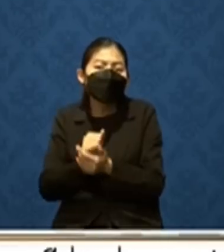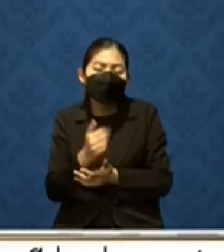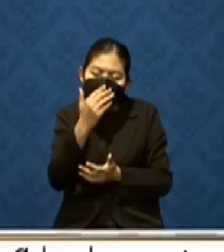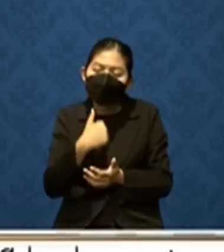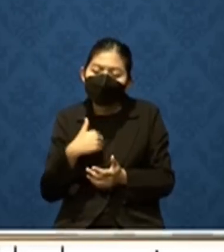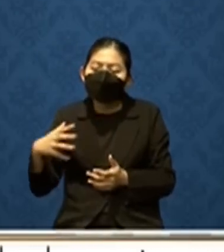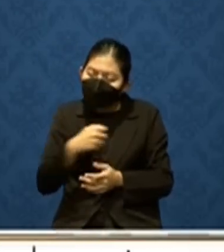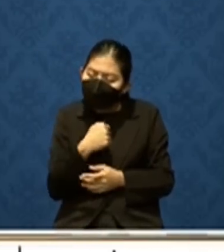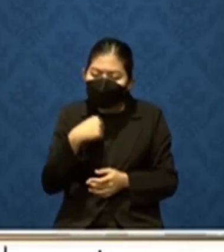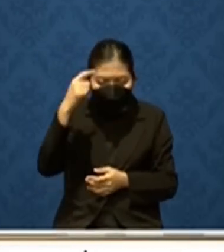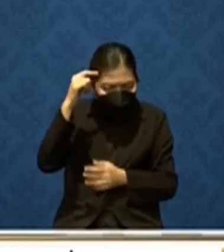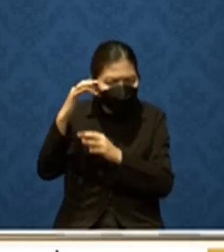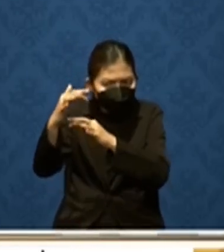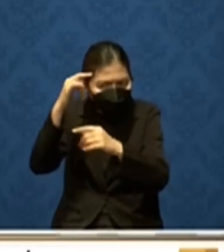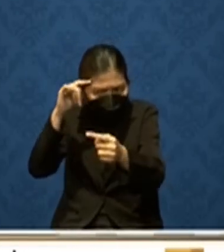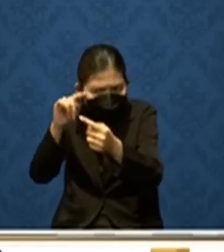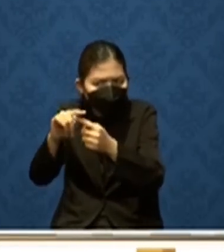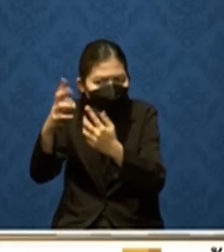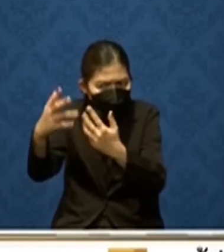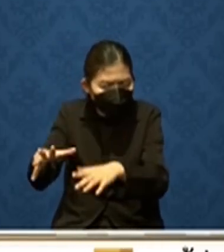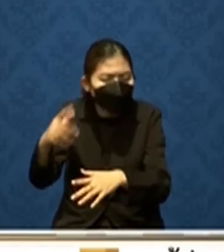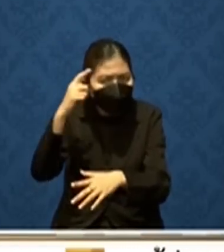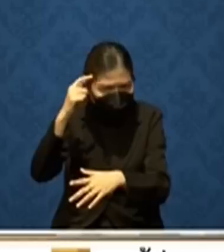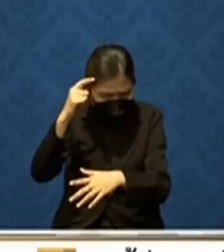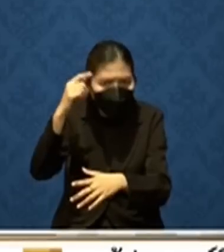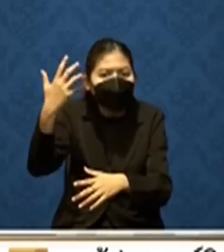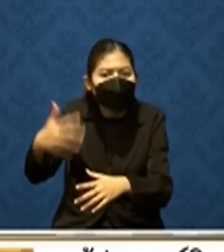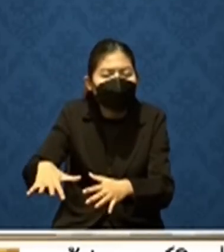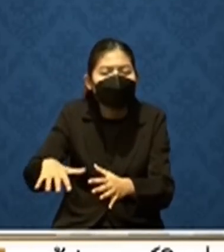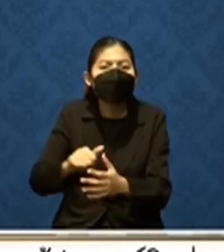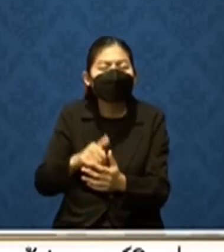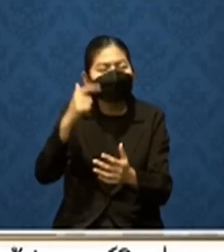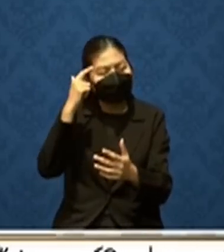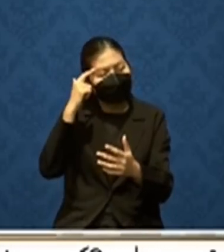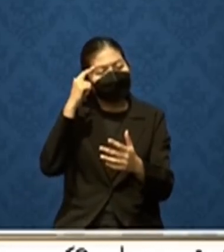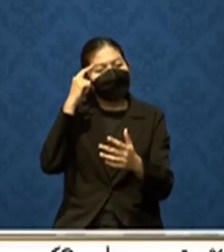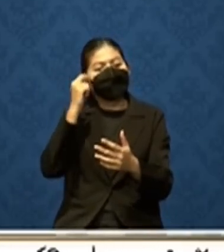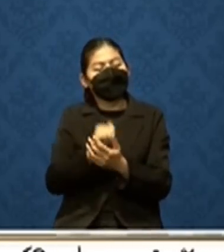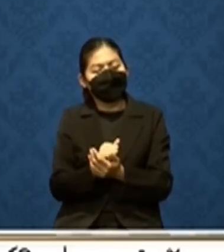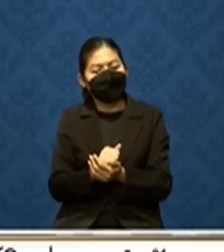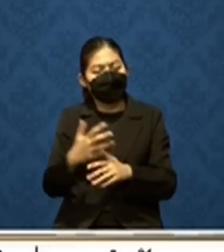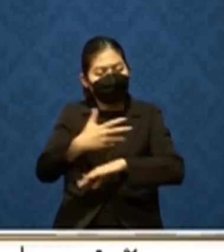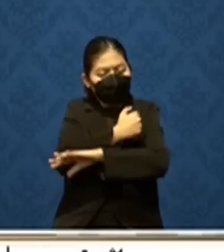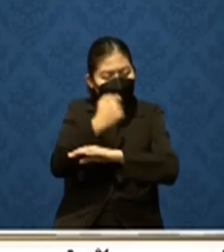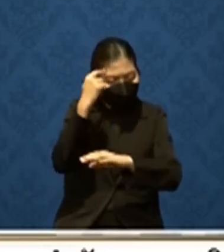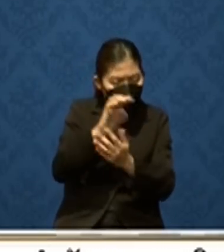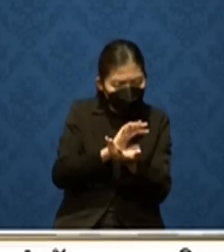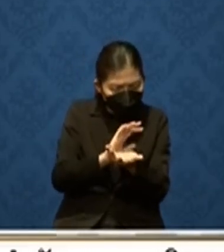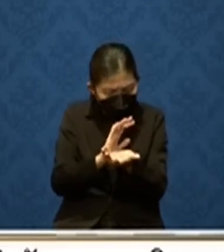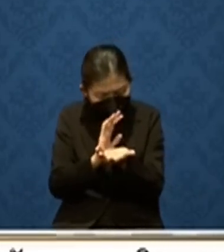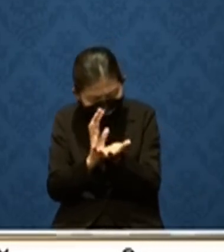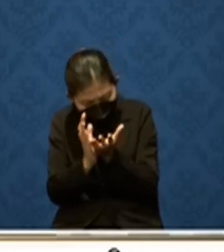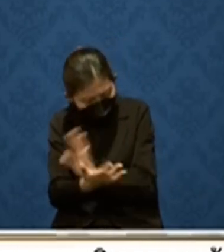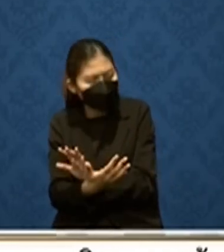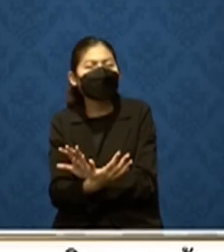นี้ก็เป็นต้นไม้อยู่แล้วอ่ะและก็เกิดสภาพบิดเบี้ยวบิดเบือนทางการเมืองจนในปัจจุบันนี้ธรรมาจารย์